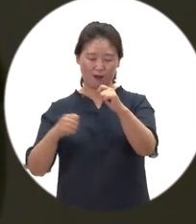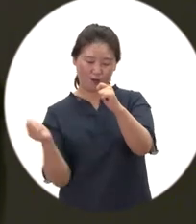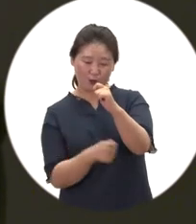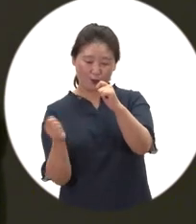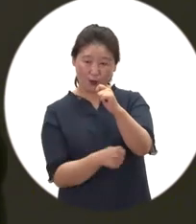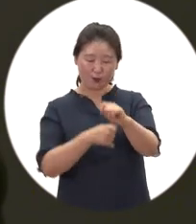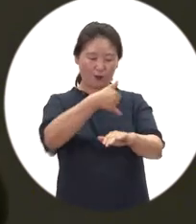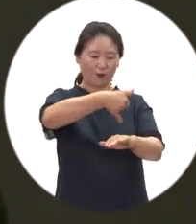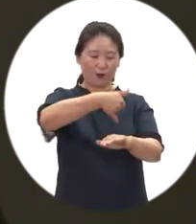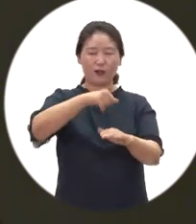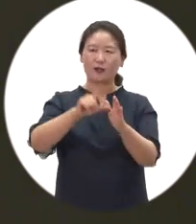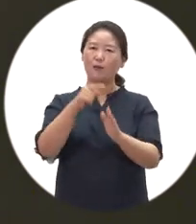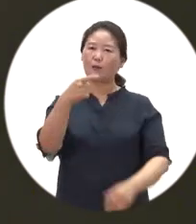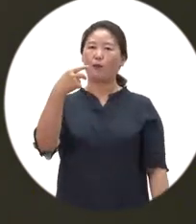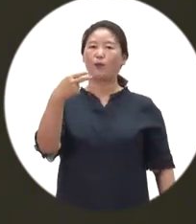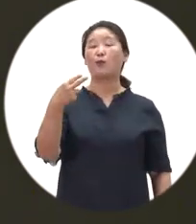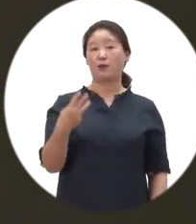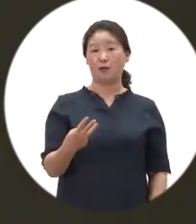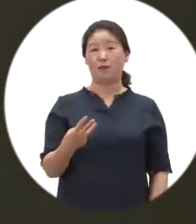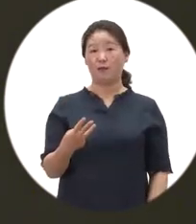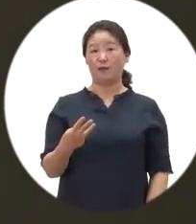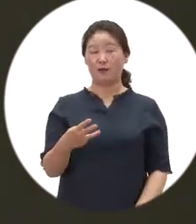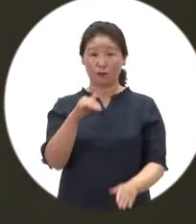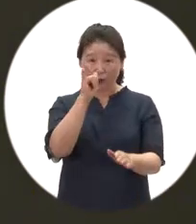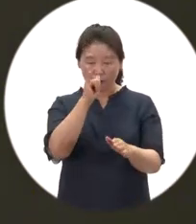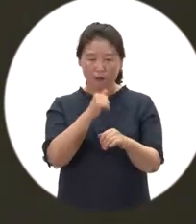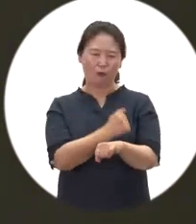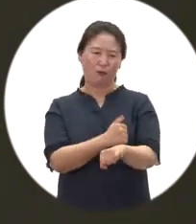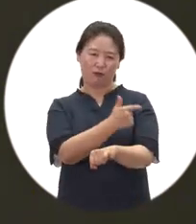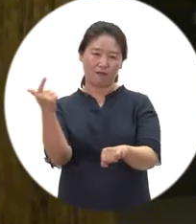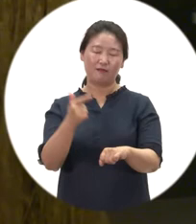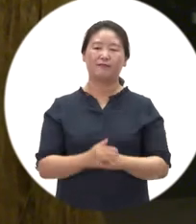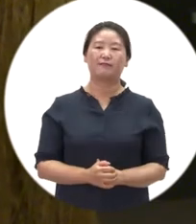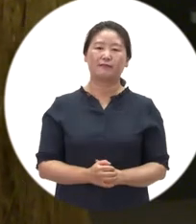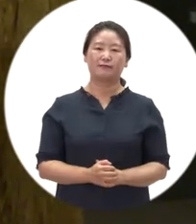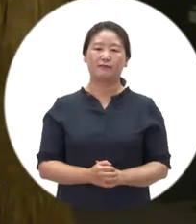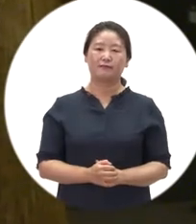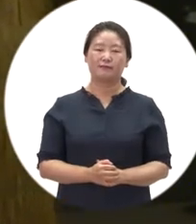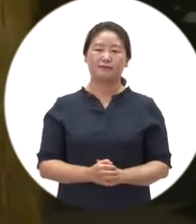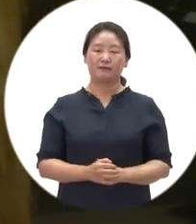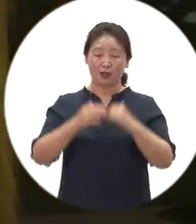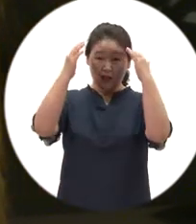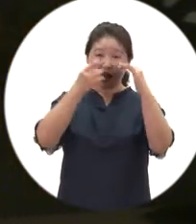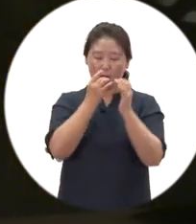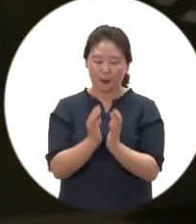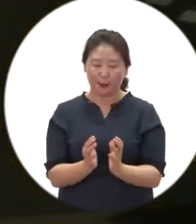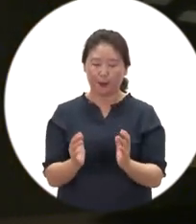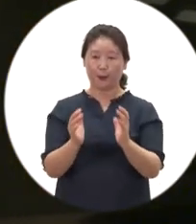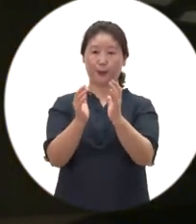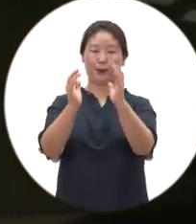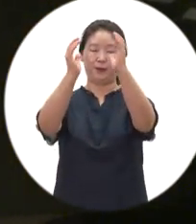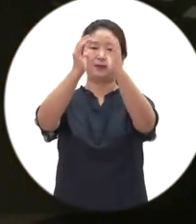일로 벼농사에서는 보통 3회 정도 이루어지는데 매우 고된 농사일입니다. 여름은 벼가 한창